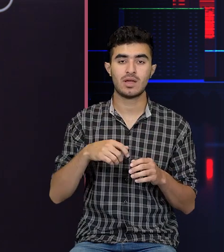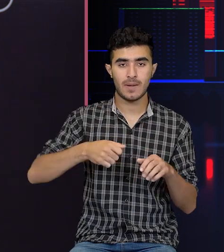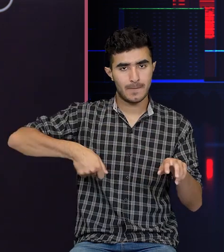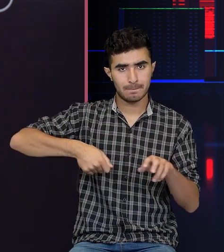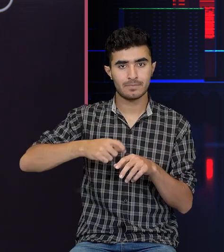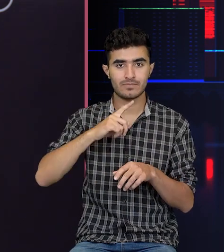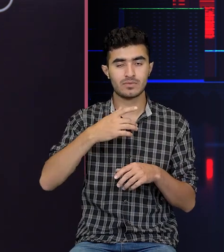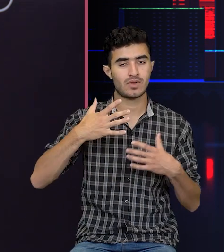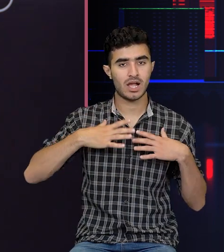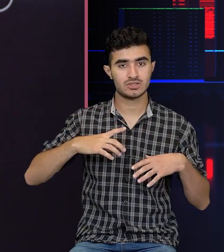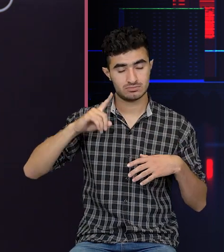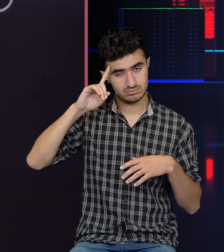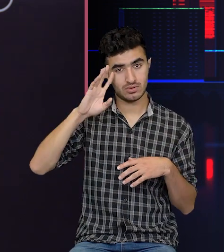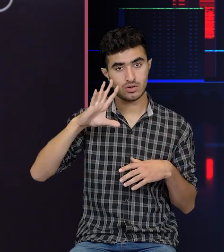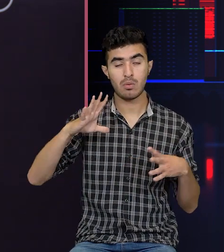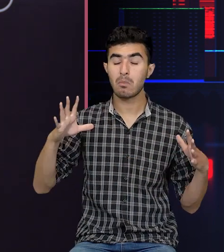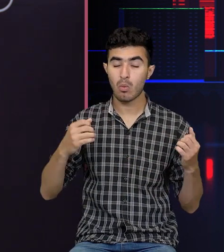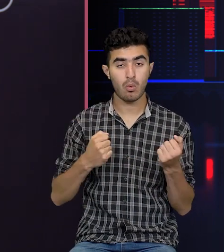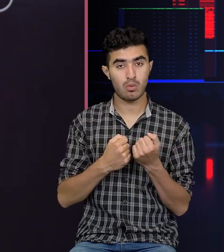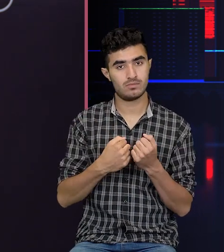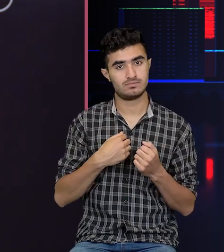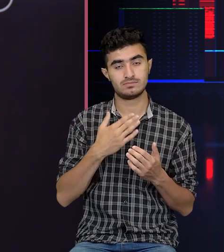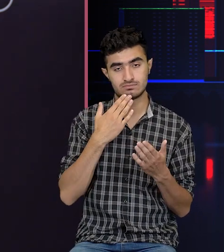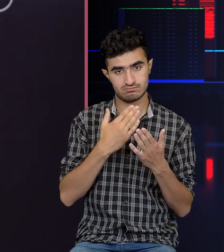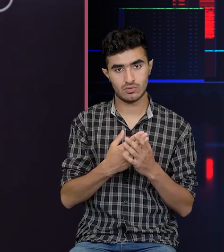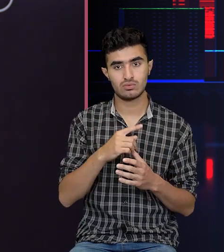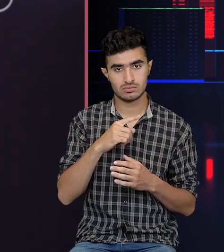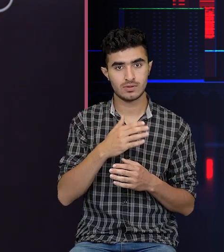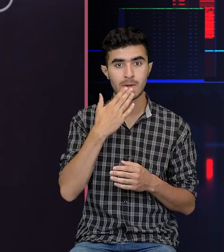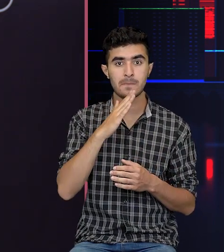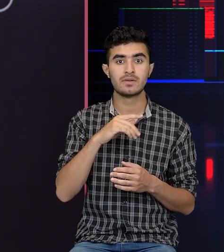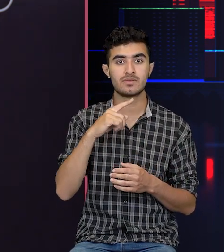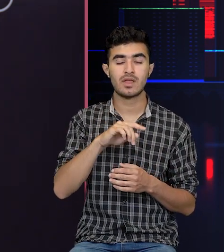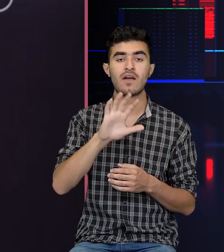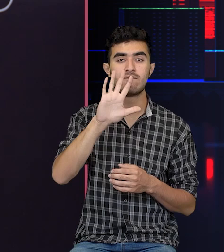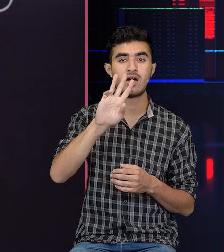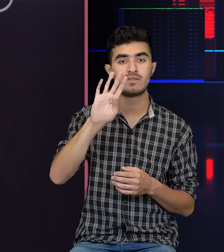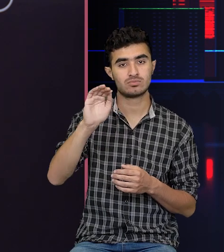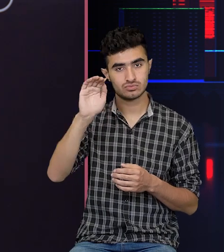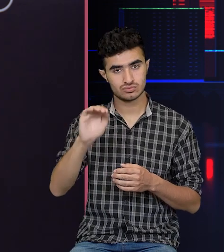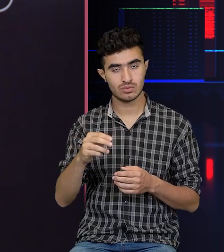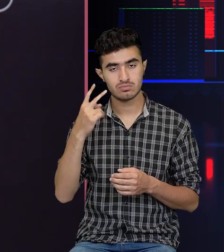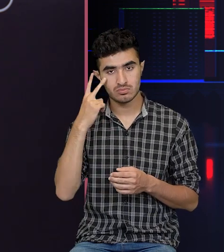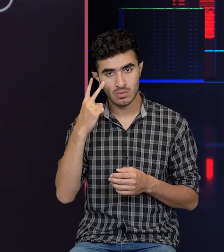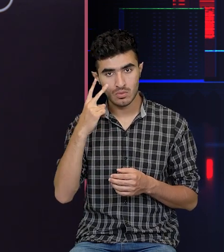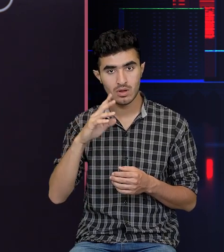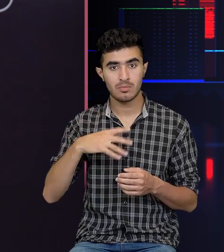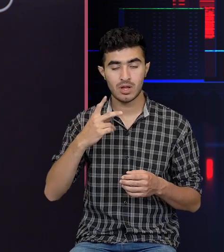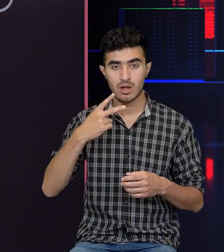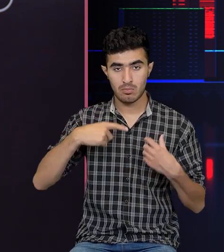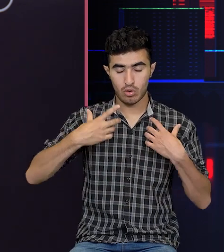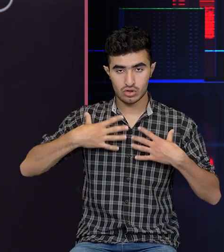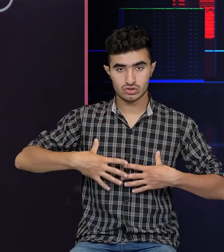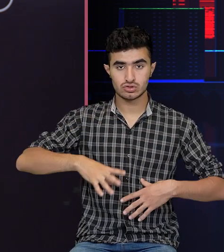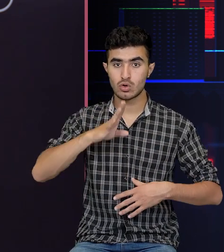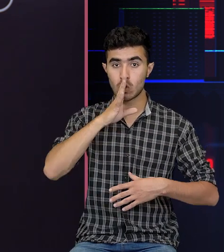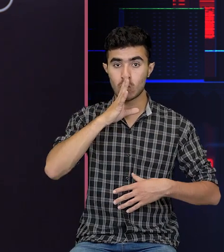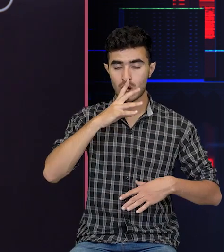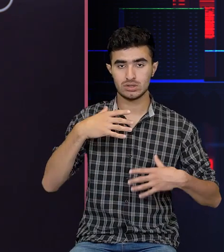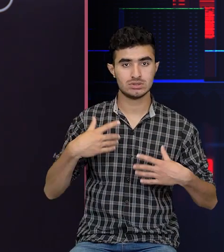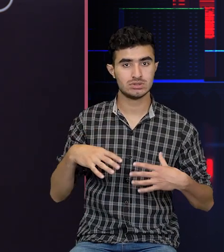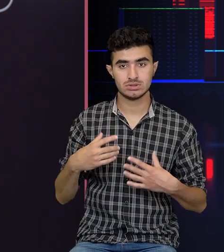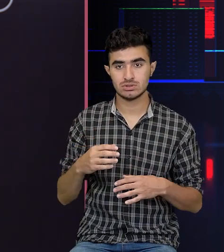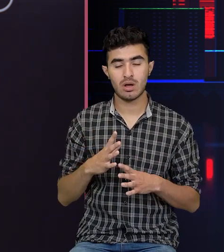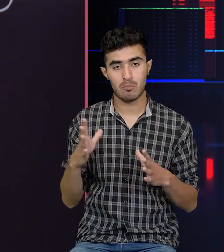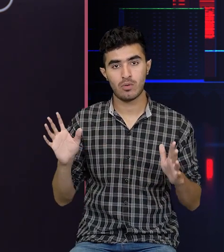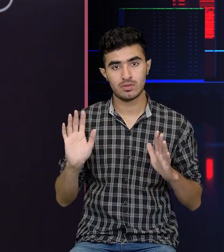काफ़ी काम आया। जब उन्होंने मुझे 5-3 पे डाउन पे देखा तो मेरी बॉडी इतनी ज़्यादा हीट में थी कि वो मैं बता नहीं सकता। तो उन्होंने मुझे पकड़ा,